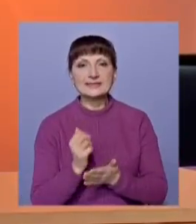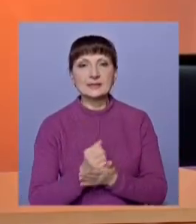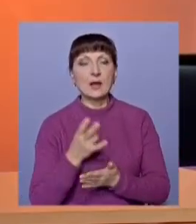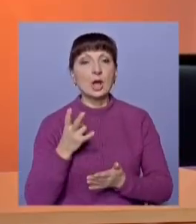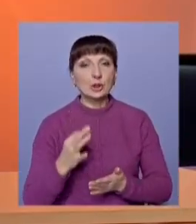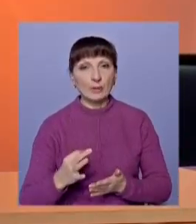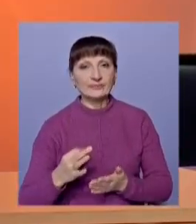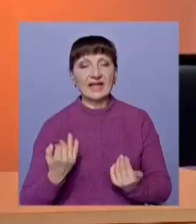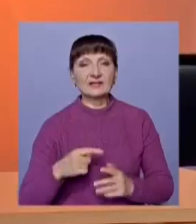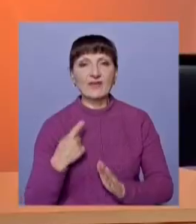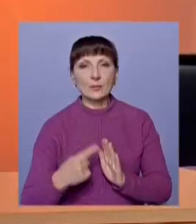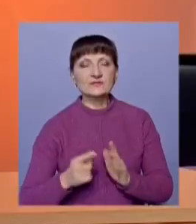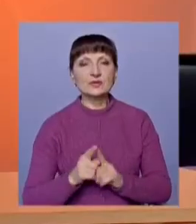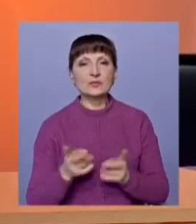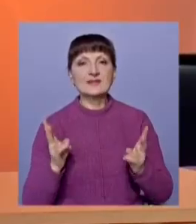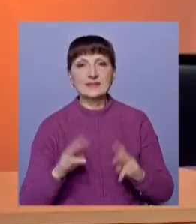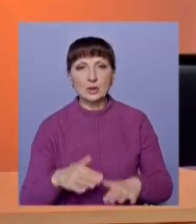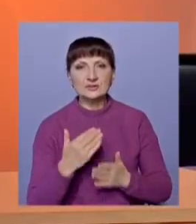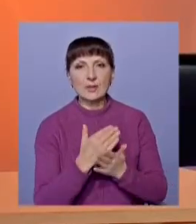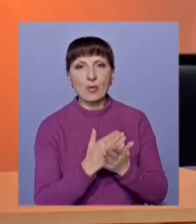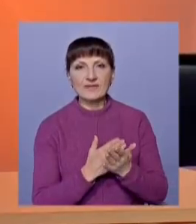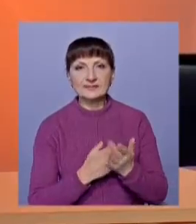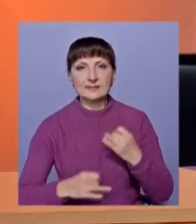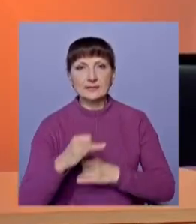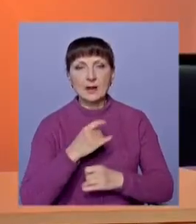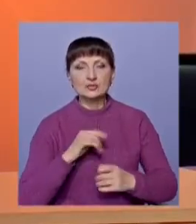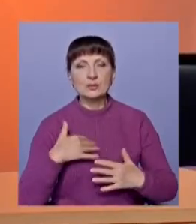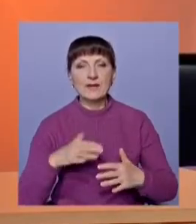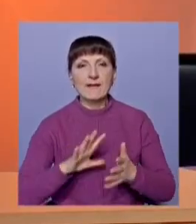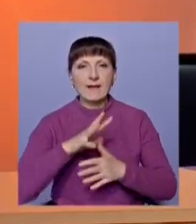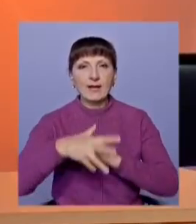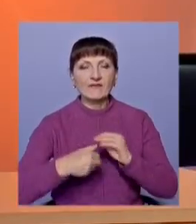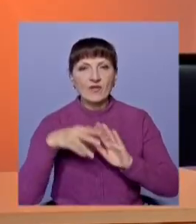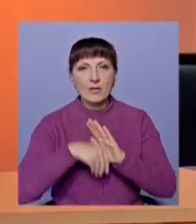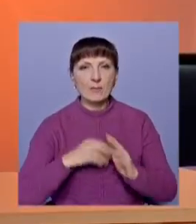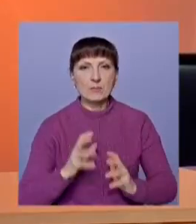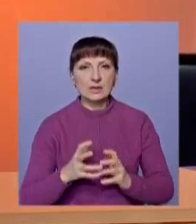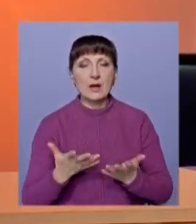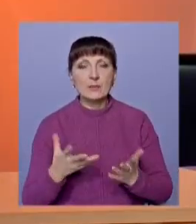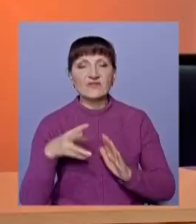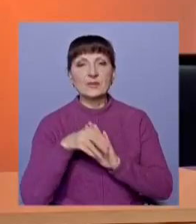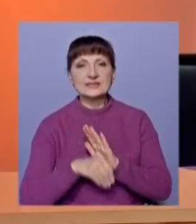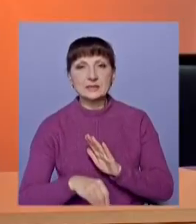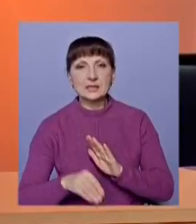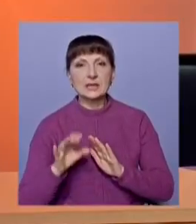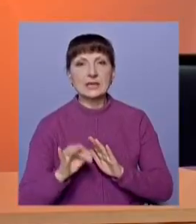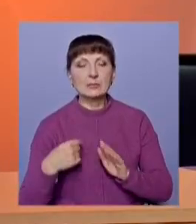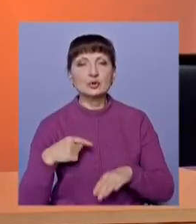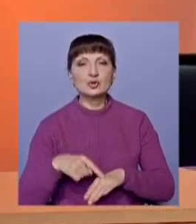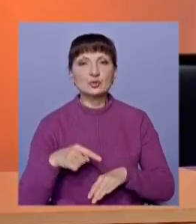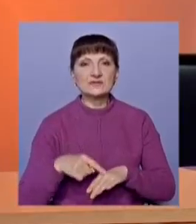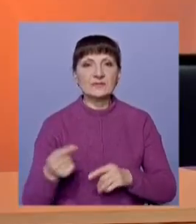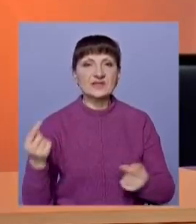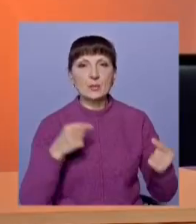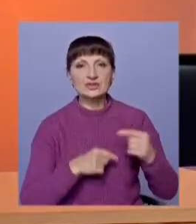данный вопрос, он все равно остается на повестке дня, потому что мы глобализированные, мы очень тесно вплетены, и мы чувствуем нашу